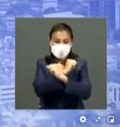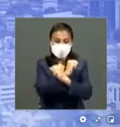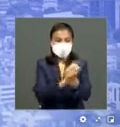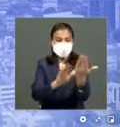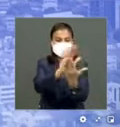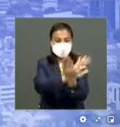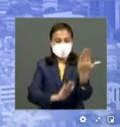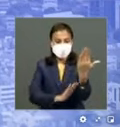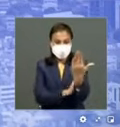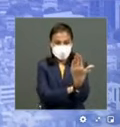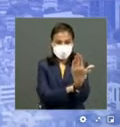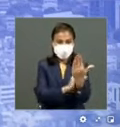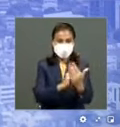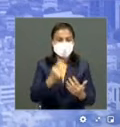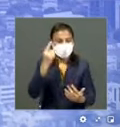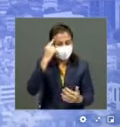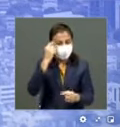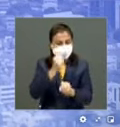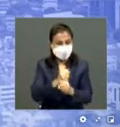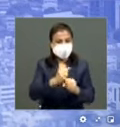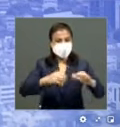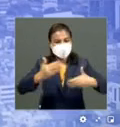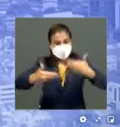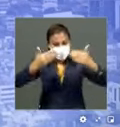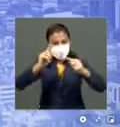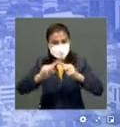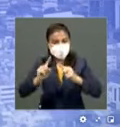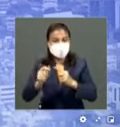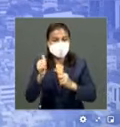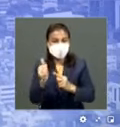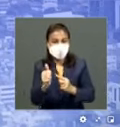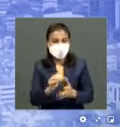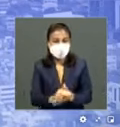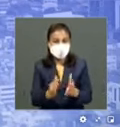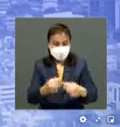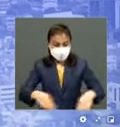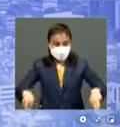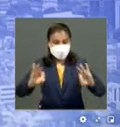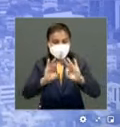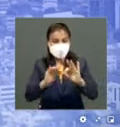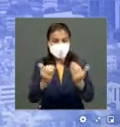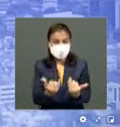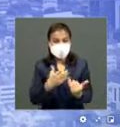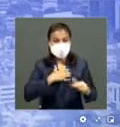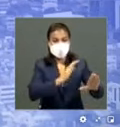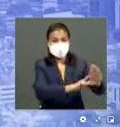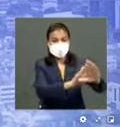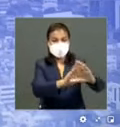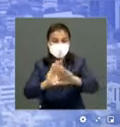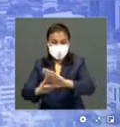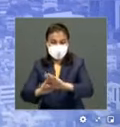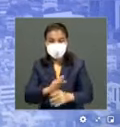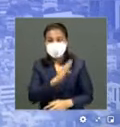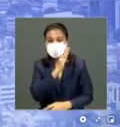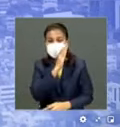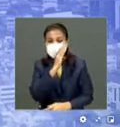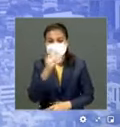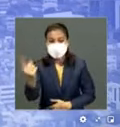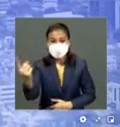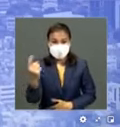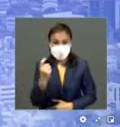ประเทศเราสามารถที่จะเดินหน้าได้ค่ะแล้วก็สิ่งสำคัญในวันนี้นะคะที่อยากจะเน้นย้ำก็คือเวลาที่ท่านมีคำถาม